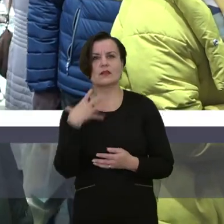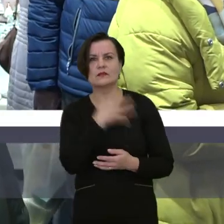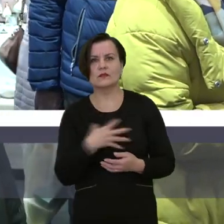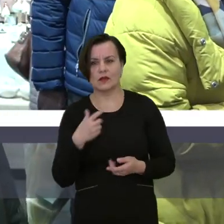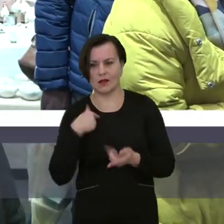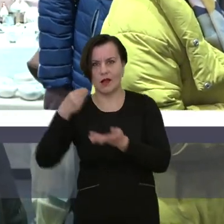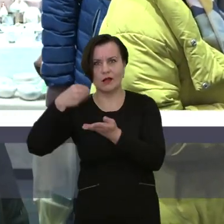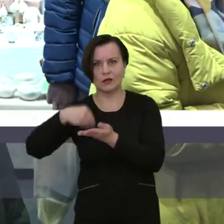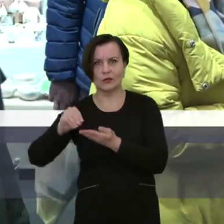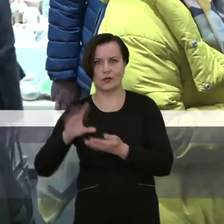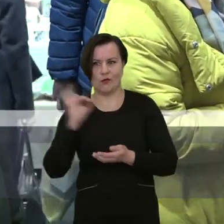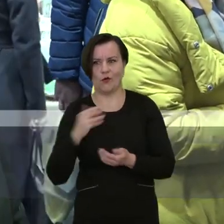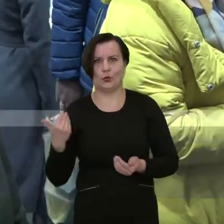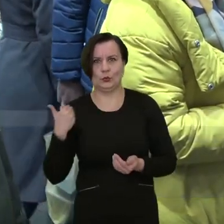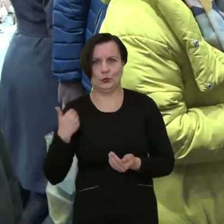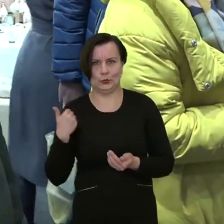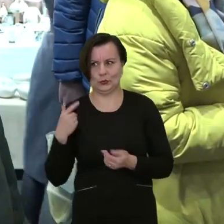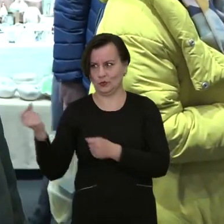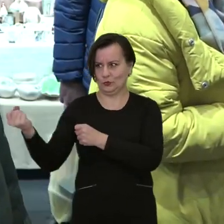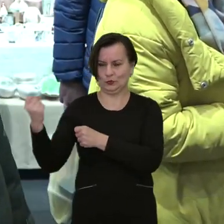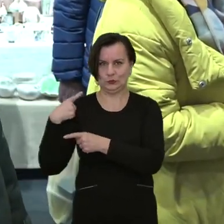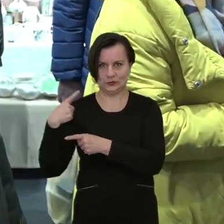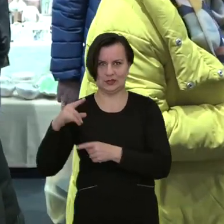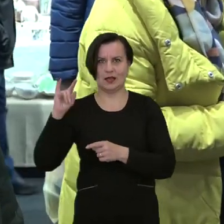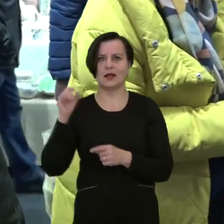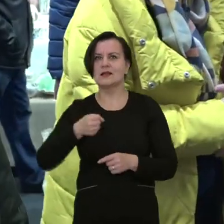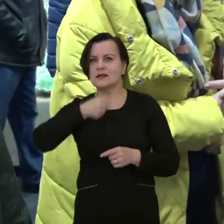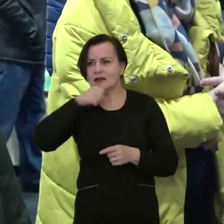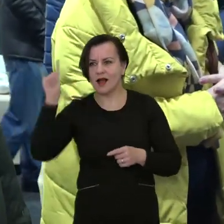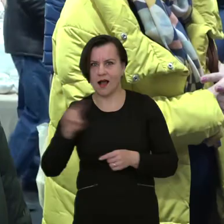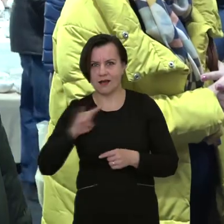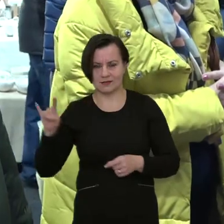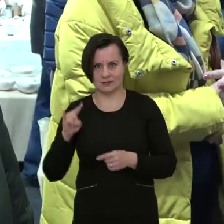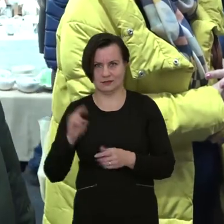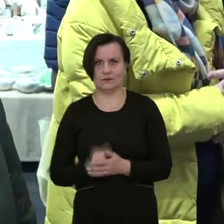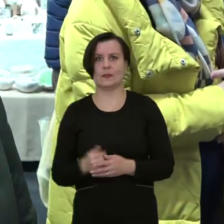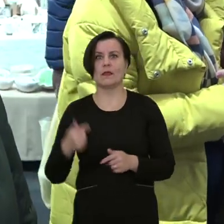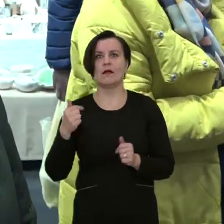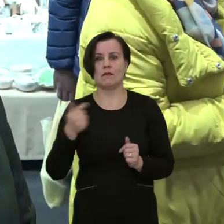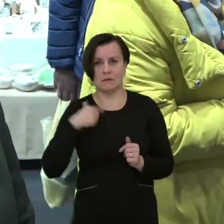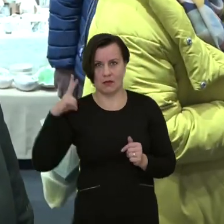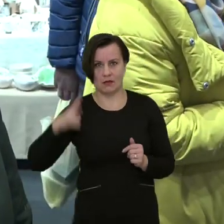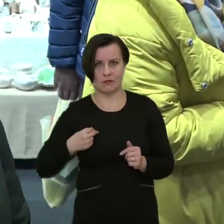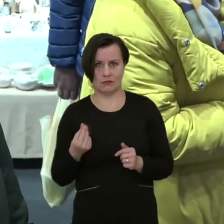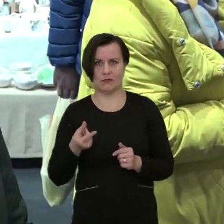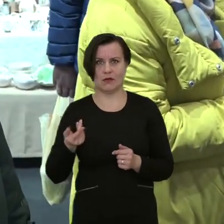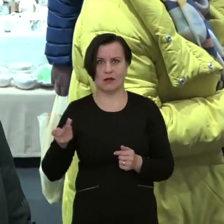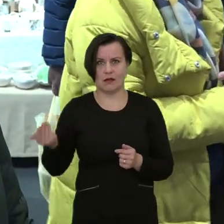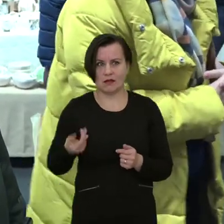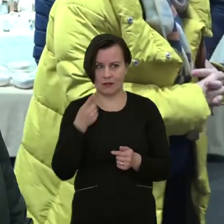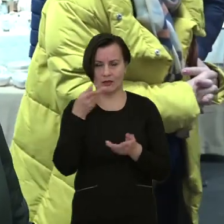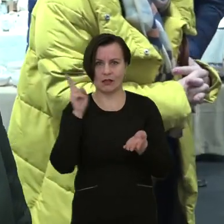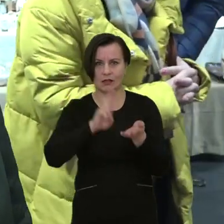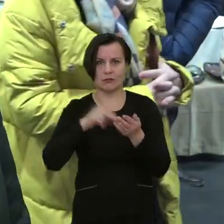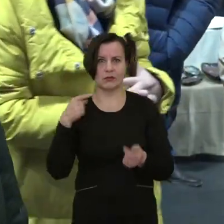svarbiausia, nupirkau tai, ką norėjau kalėdų senio užsakymui. Tai vat kadangi dukra viena Londone, tai jau